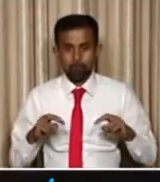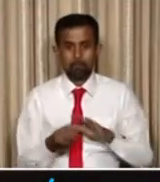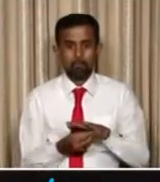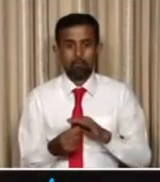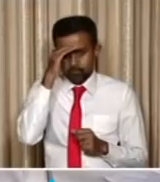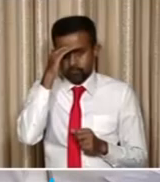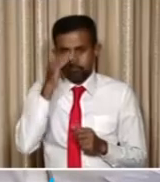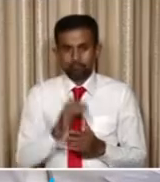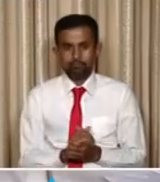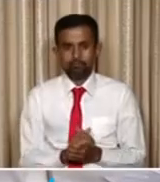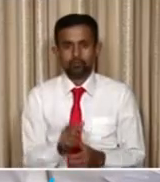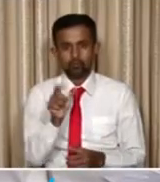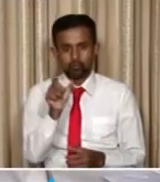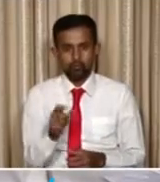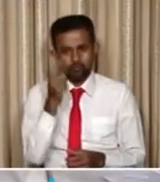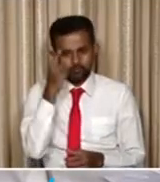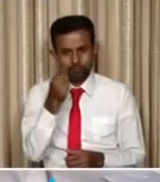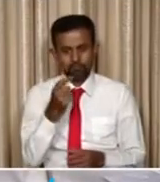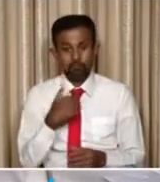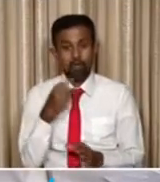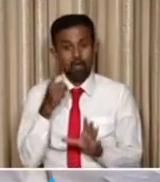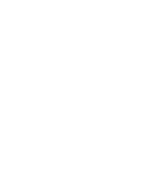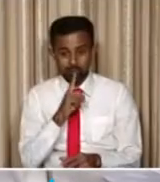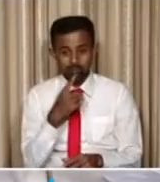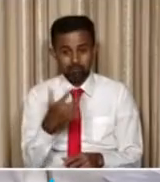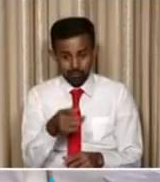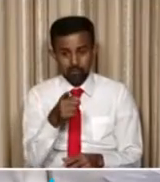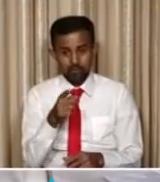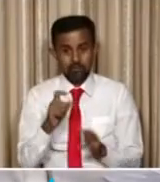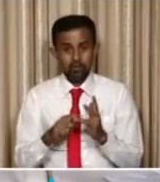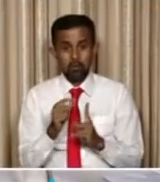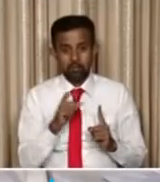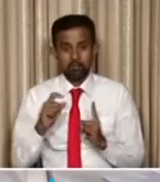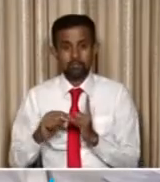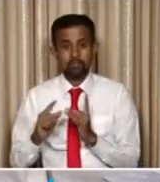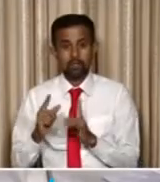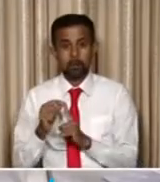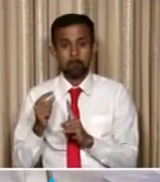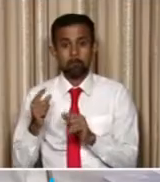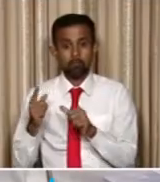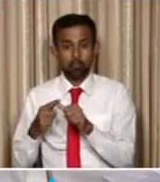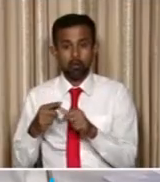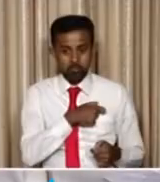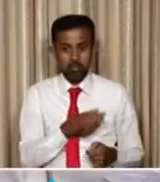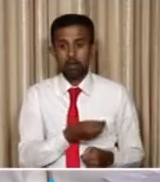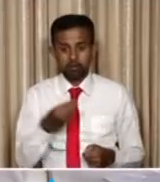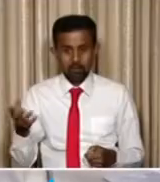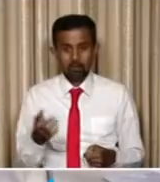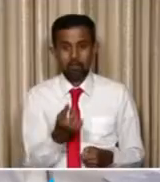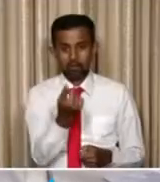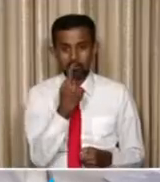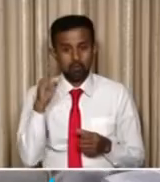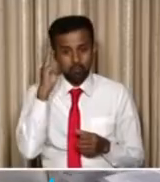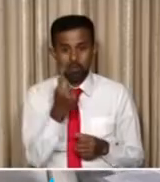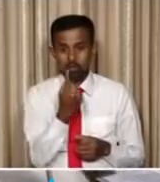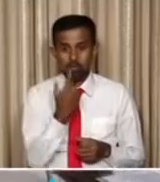ඒ ගැන මම සල් බඩ ඔබතුමාට මතක ඇති මම අවුරුදු ගාණක් ඔබතුමාට කිව්වා මේ කෝප් එක කෝපායක විපක්ෂයේ මන්ත්‍රීවරයෙක් දෙන්න කියලා. ඔබතුමා දෙන්න